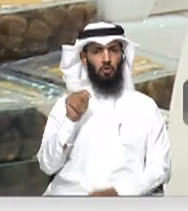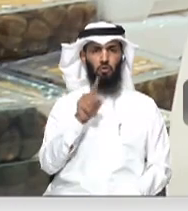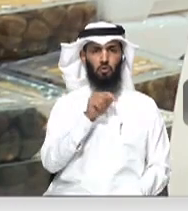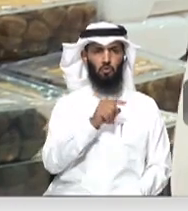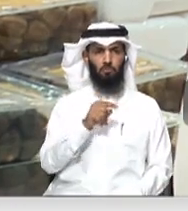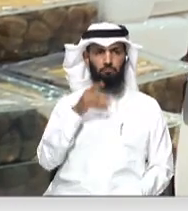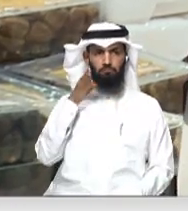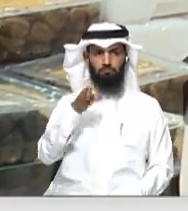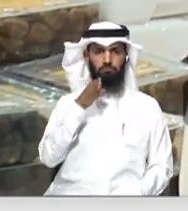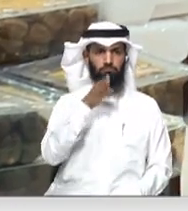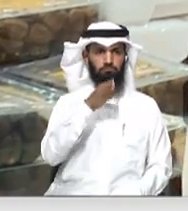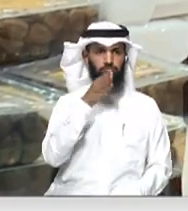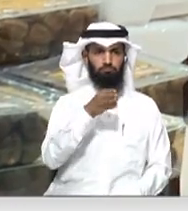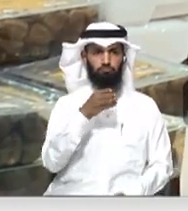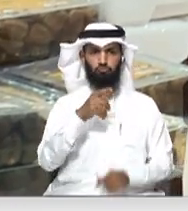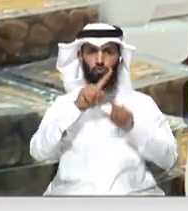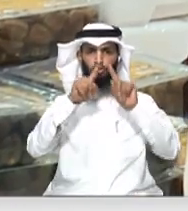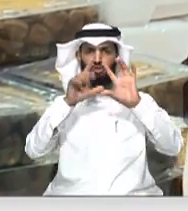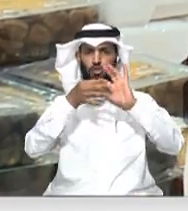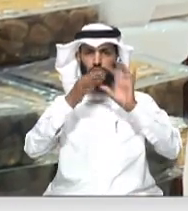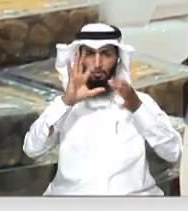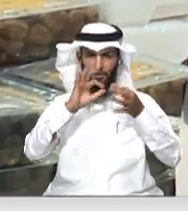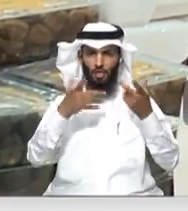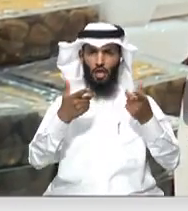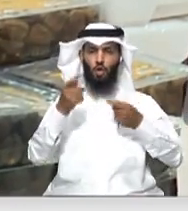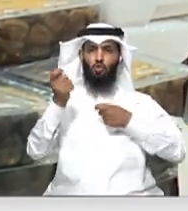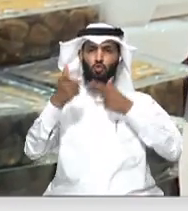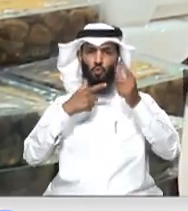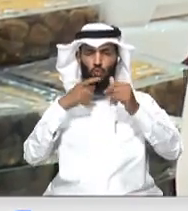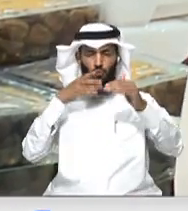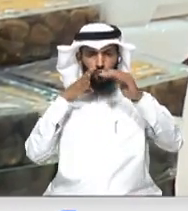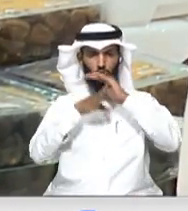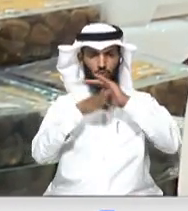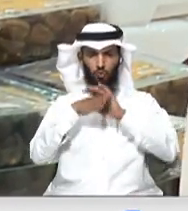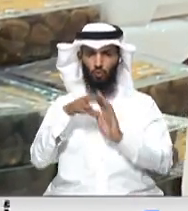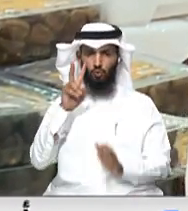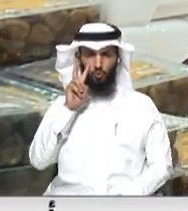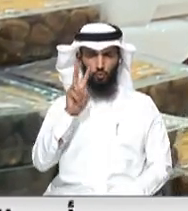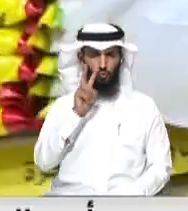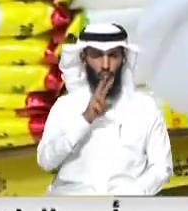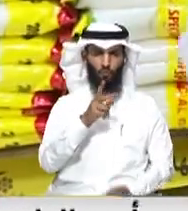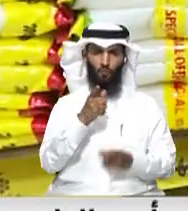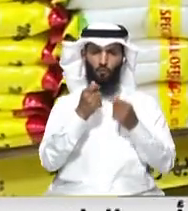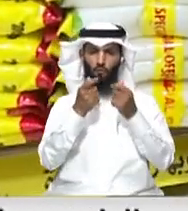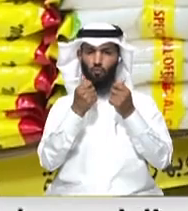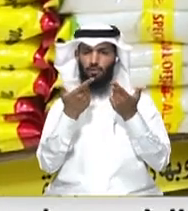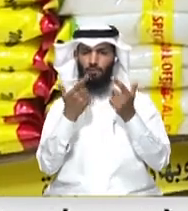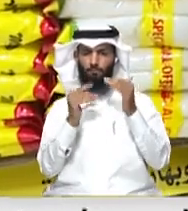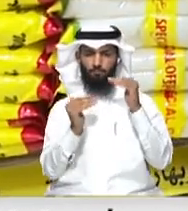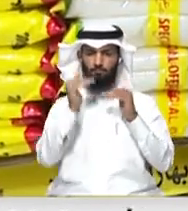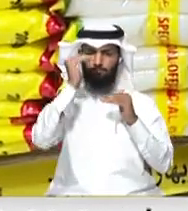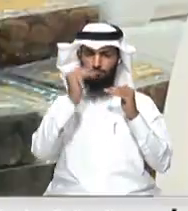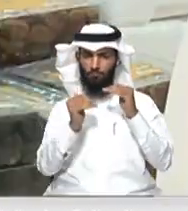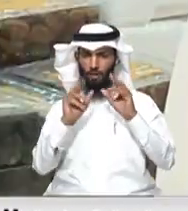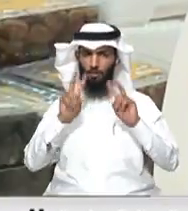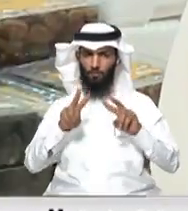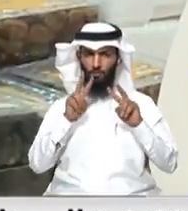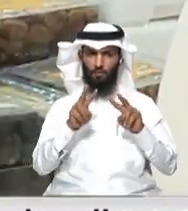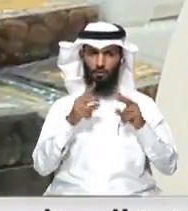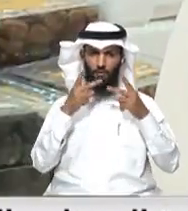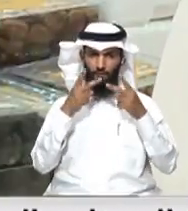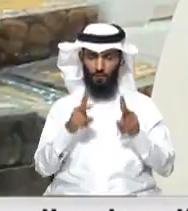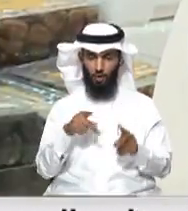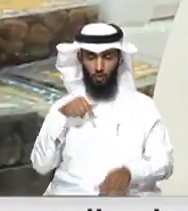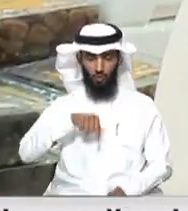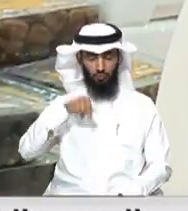بجولات تفتيشية على الأسواق المركزية أو الأسواق الموازية لمراقبة الأسعار والحد من المخالفات التجارية. الجولة اليوم بدأنا فيها منذ